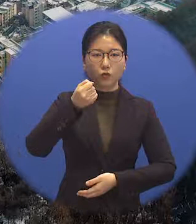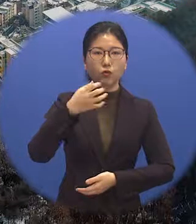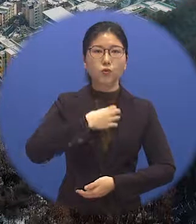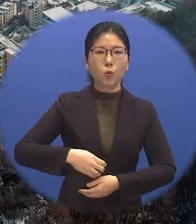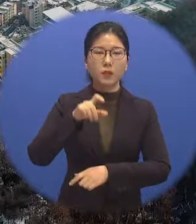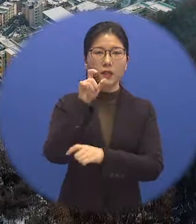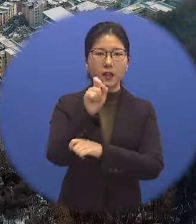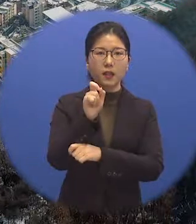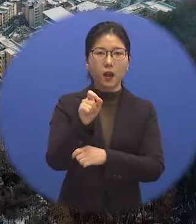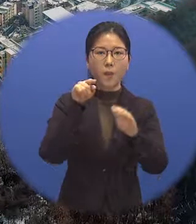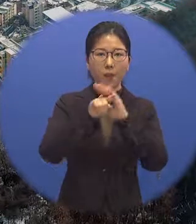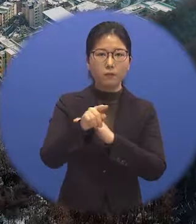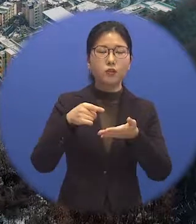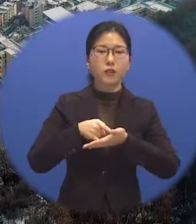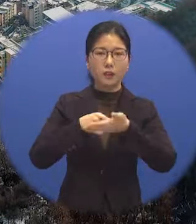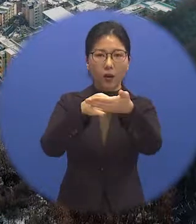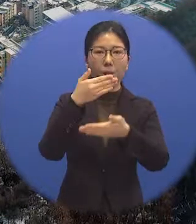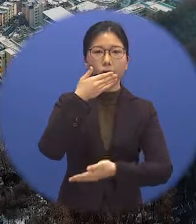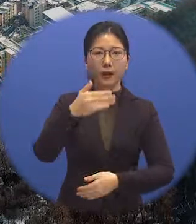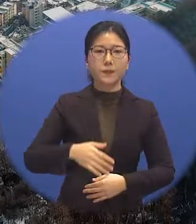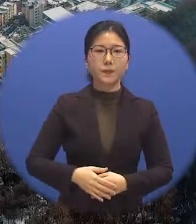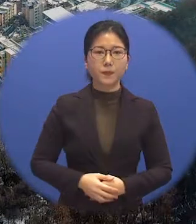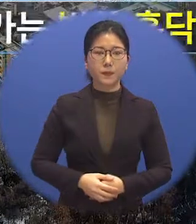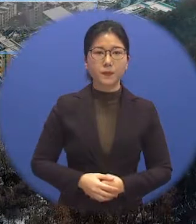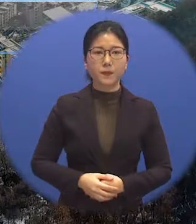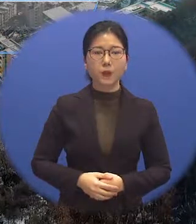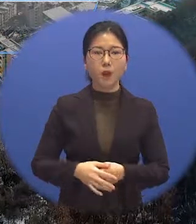갖춰 동주민센터에 방문, 신청하시면 됩니다.